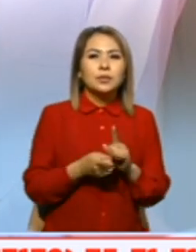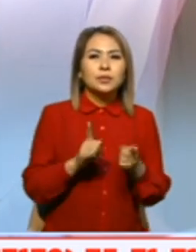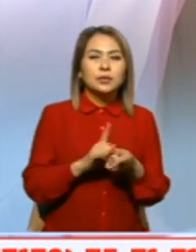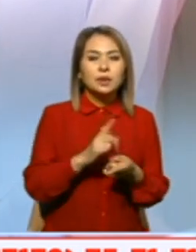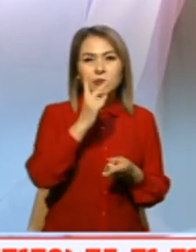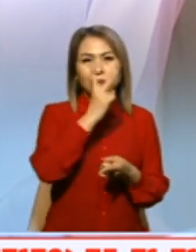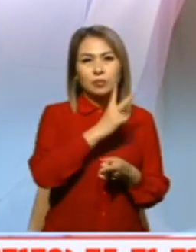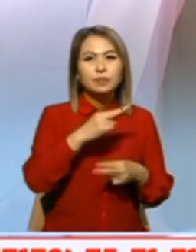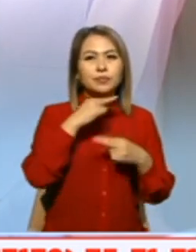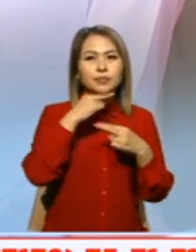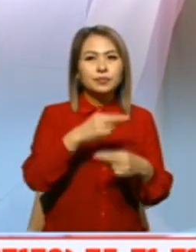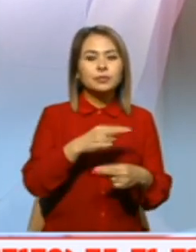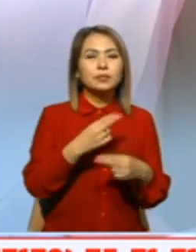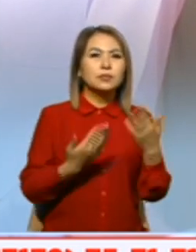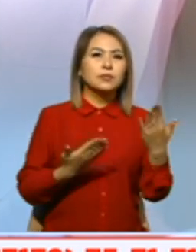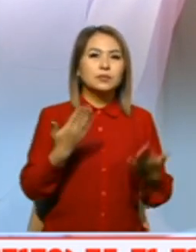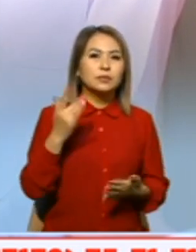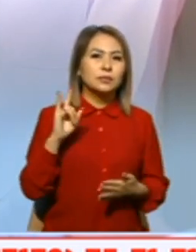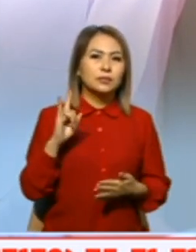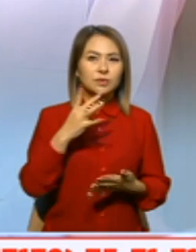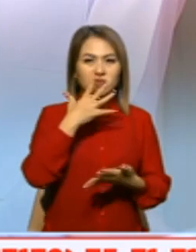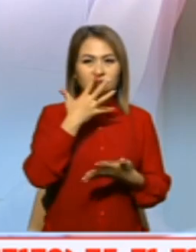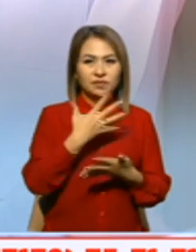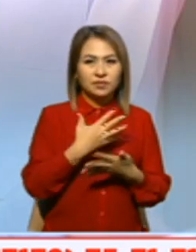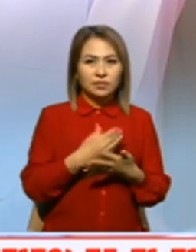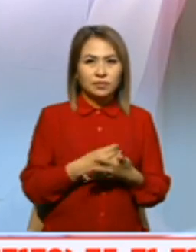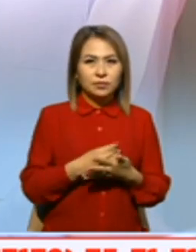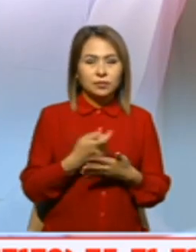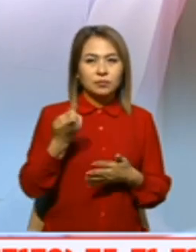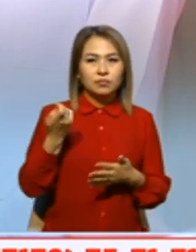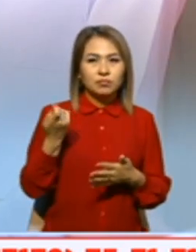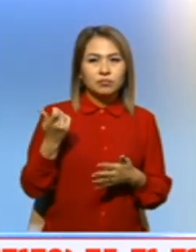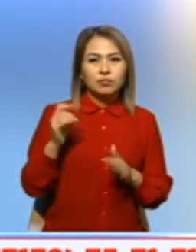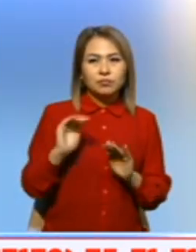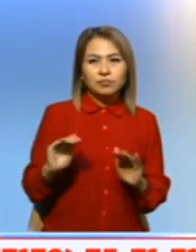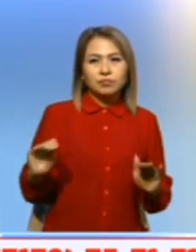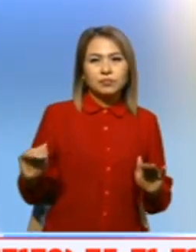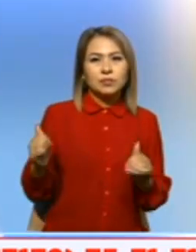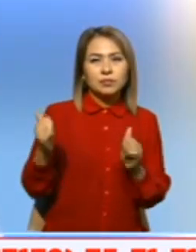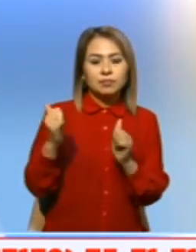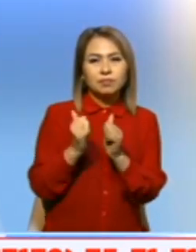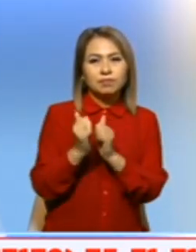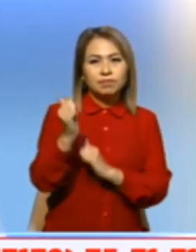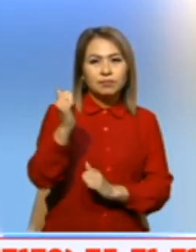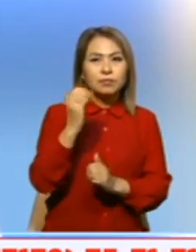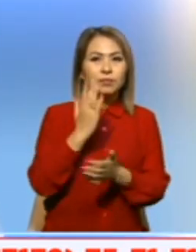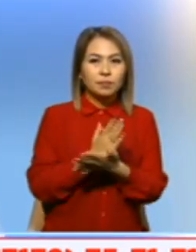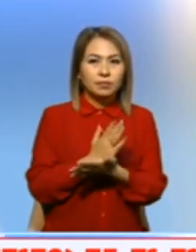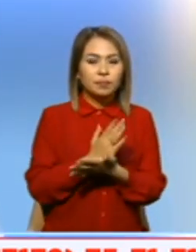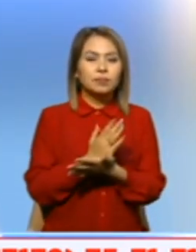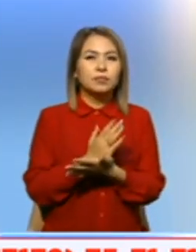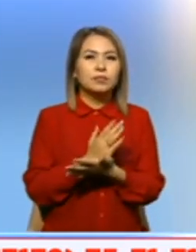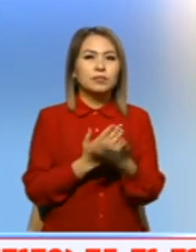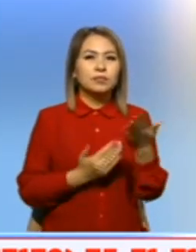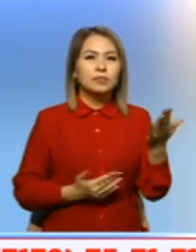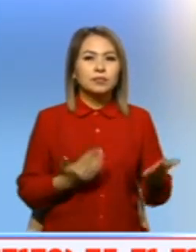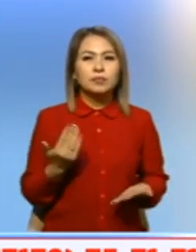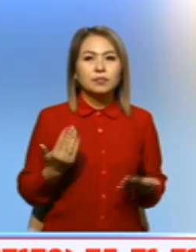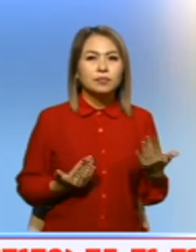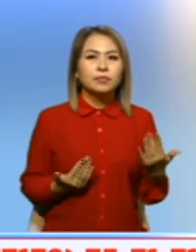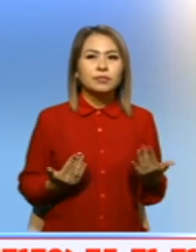дамуына біз мән береміз. Егер де бала өз қатарластарынан қарағанда артта қалушылық болса, болмаса